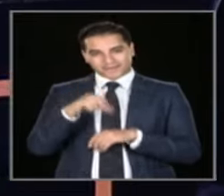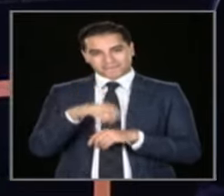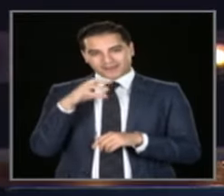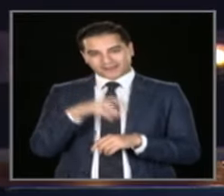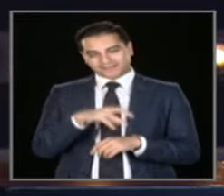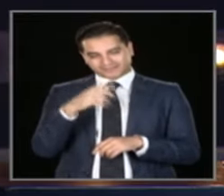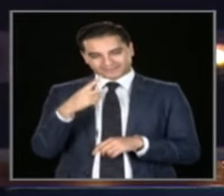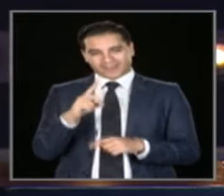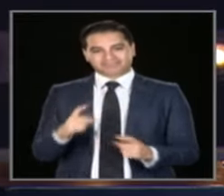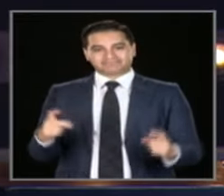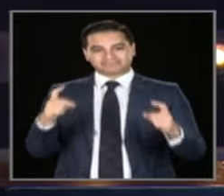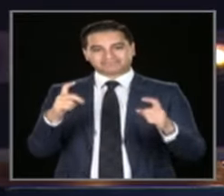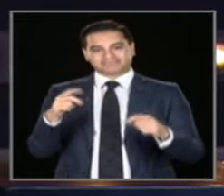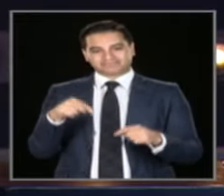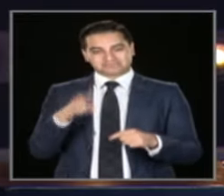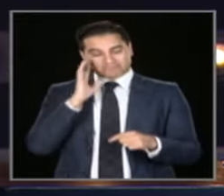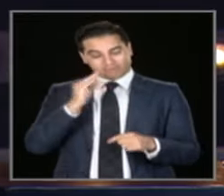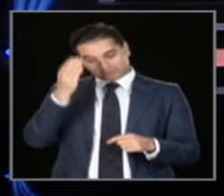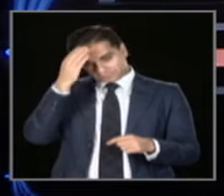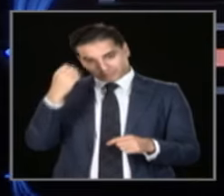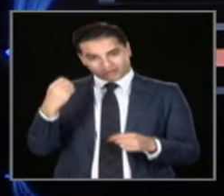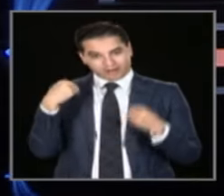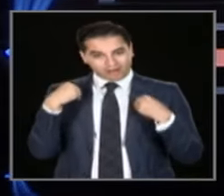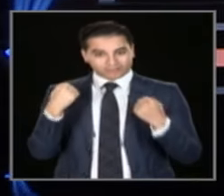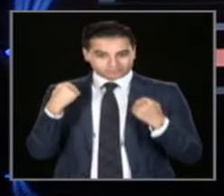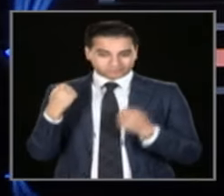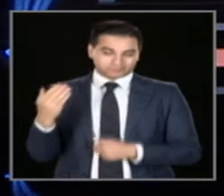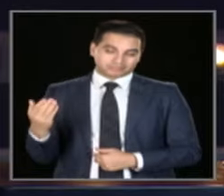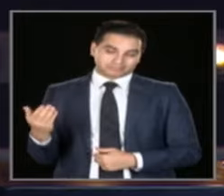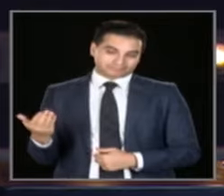موسوعة رياضية مصطفى، هارد لك، ما اقدرش الومك. 60